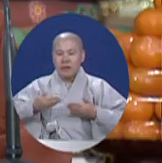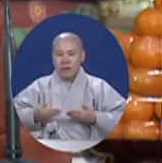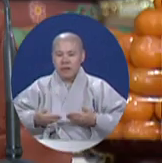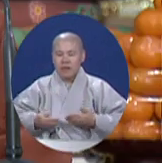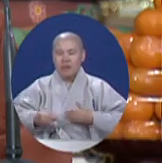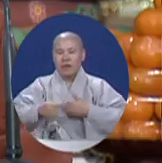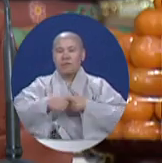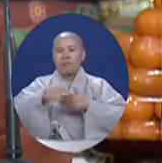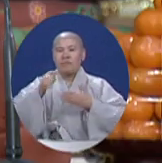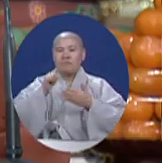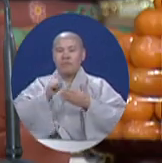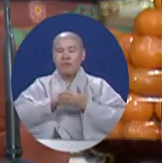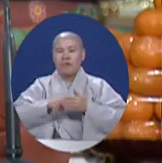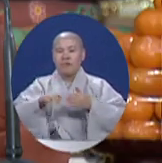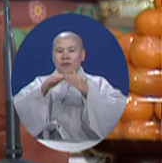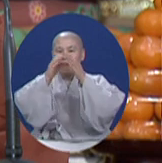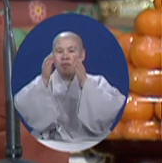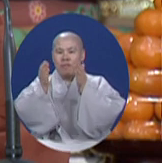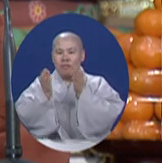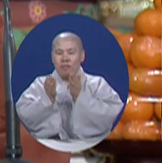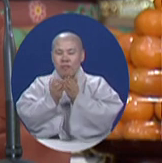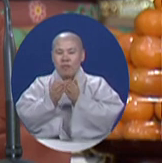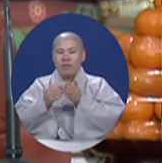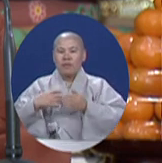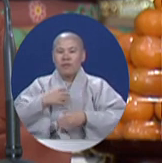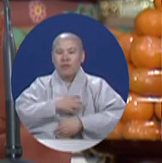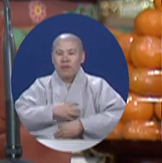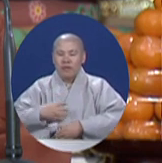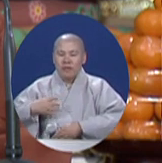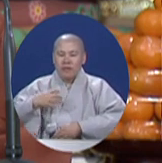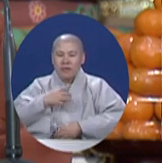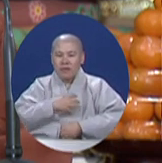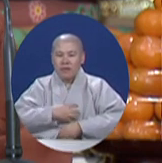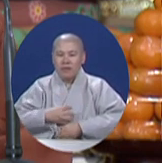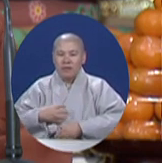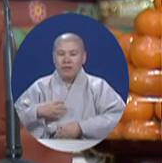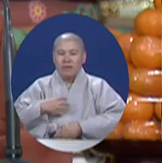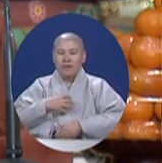이 모든 그 근심 걱정이